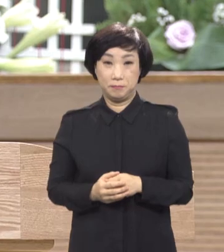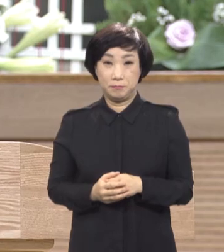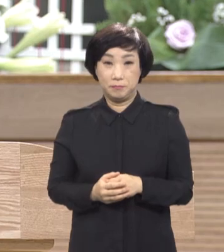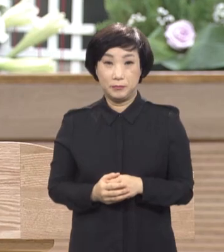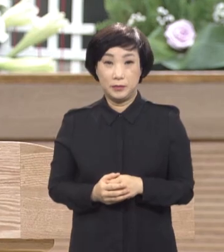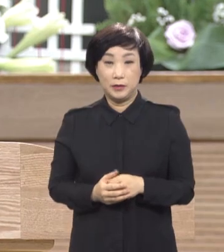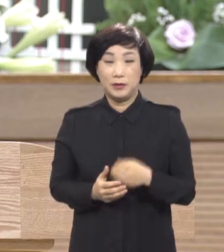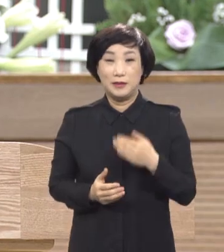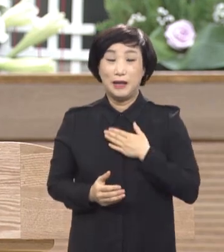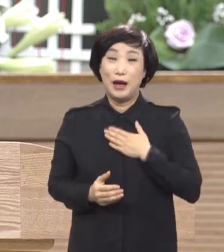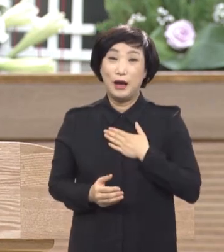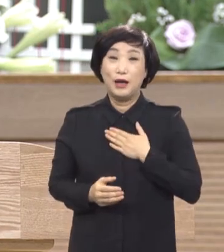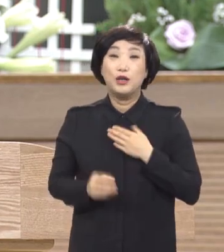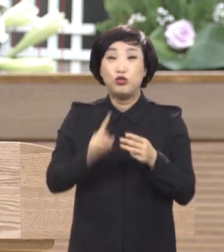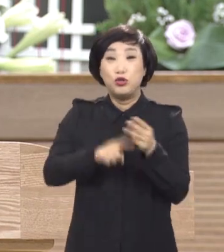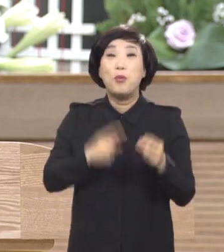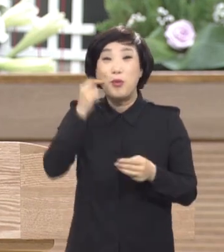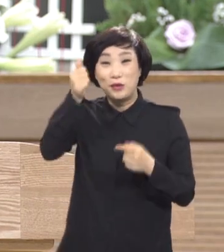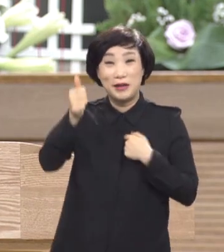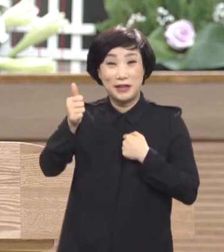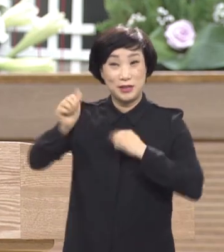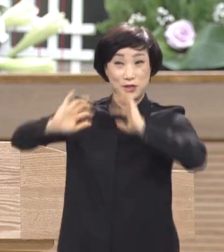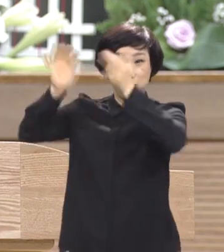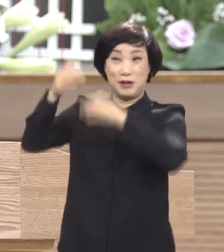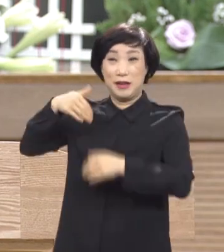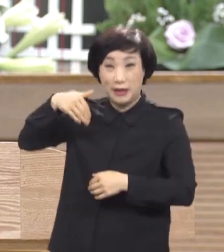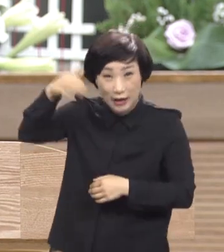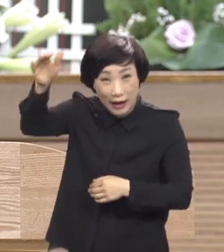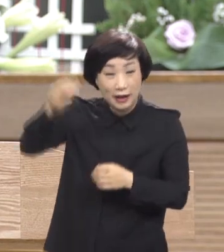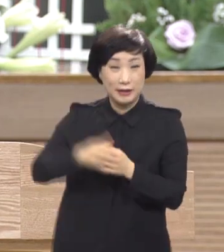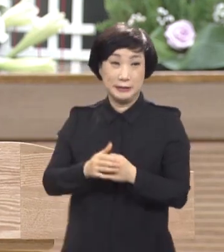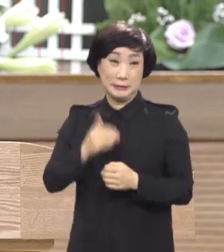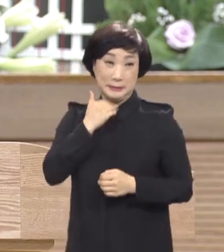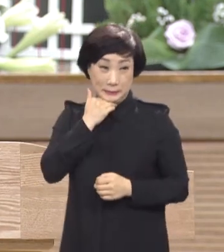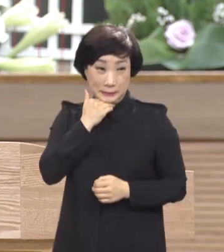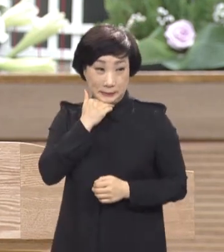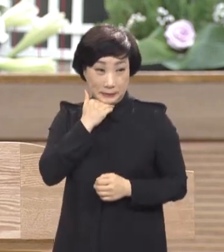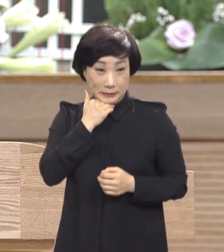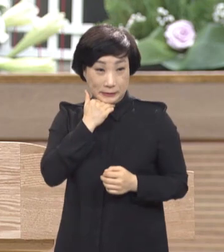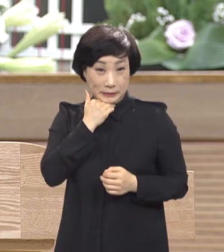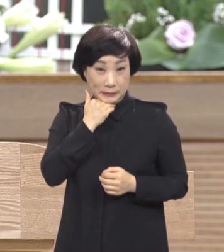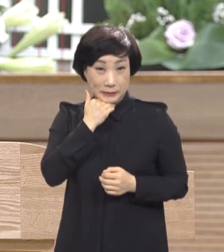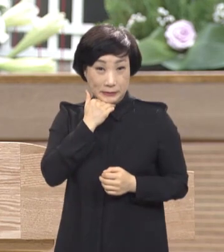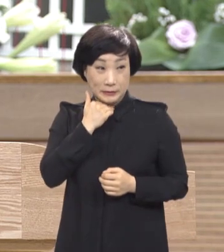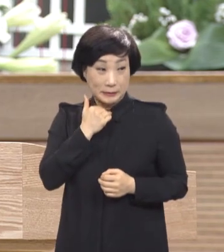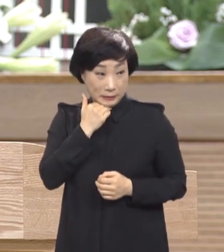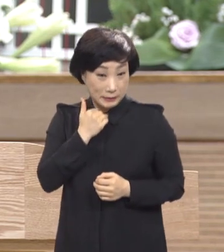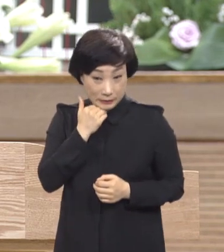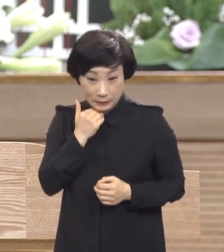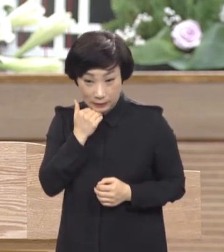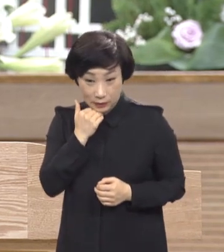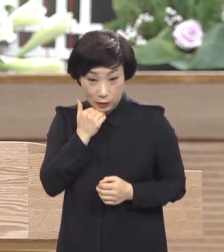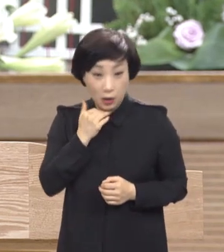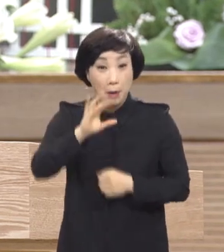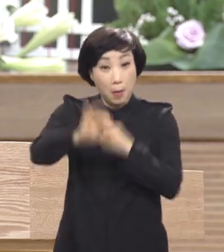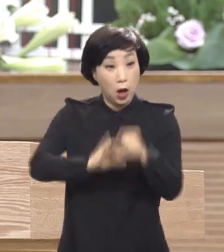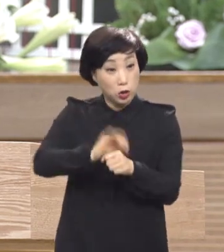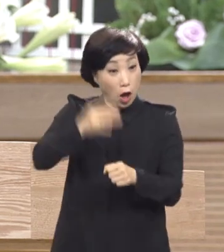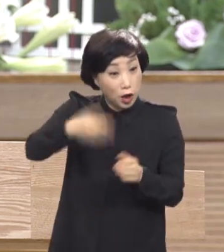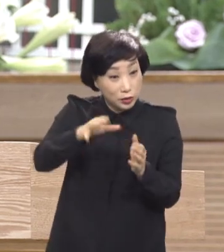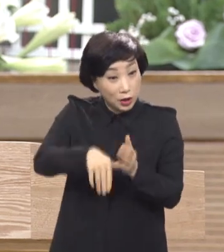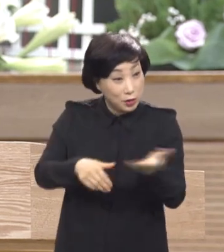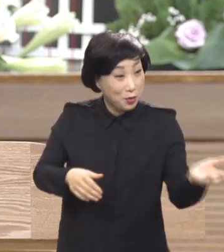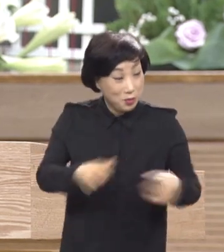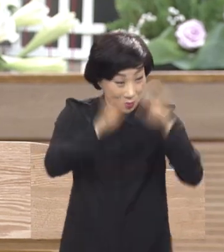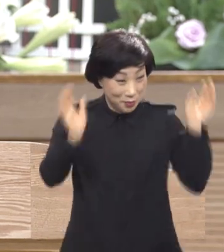윤석전 목사가 천국 가서 기다리다가 벌써 100년 아니면 다